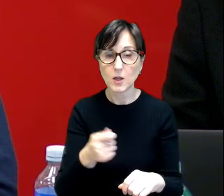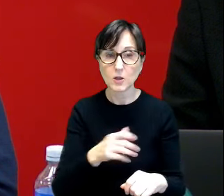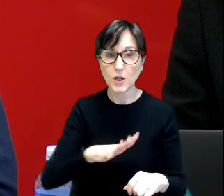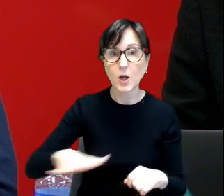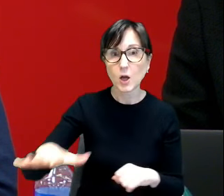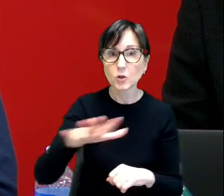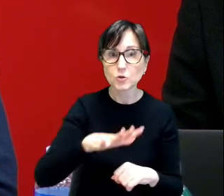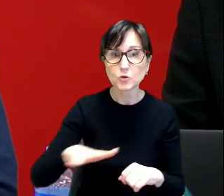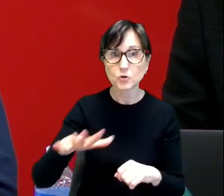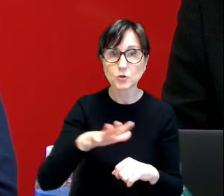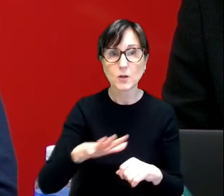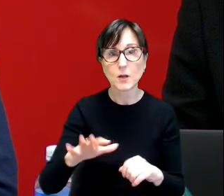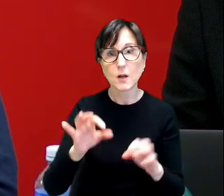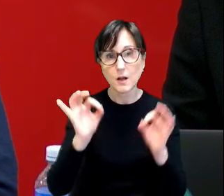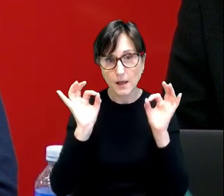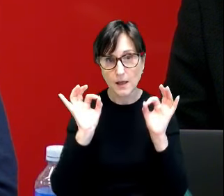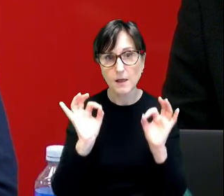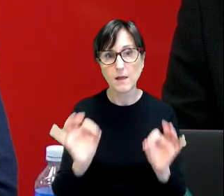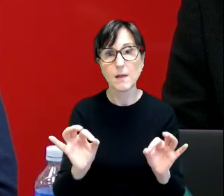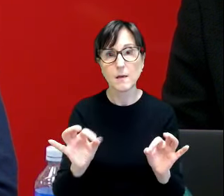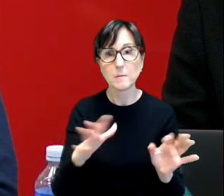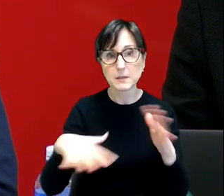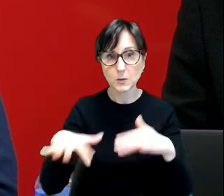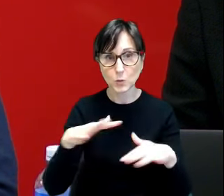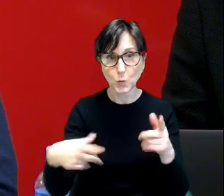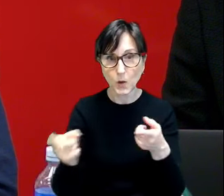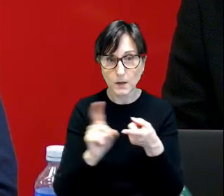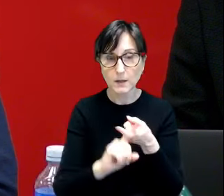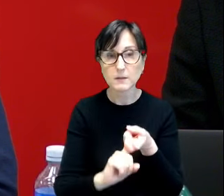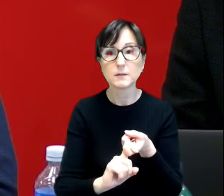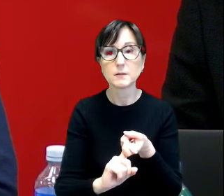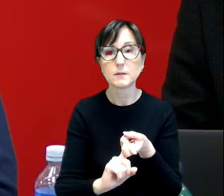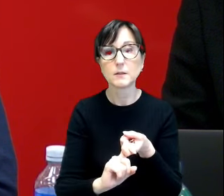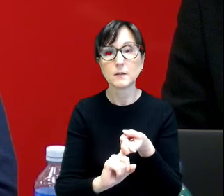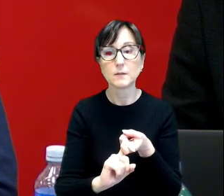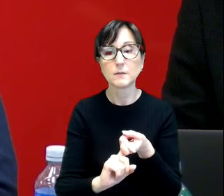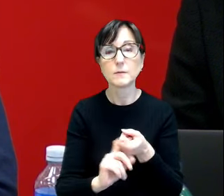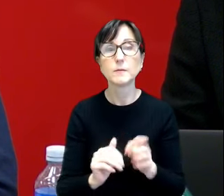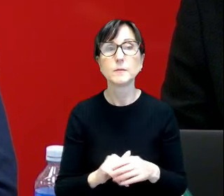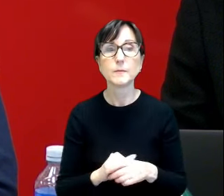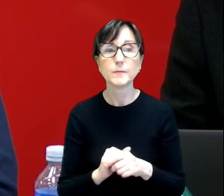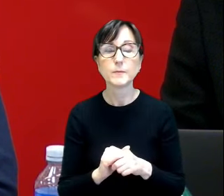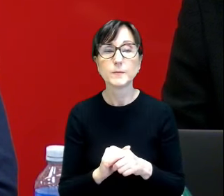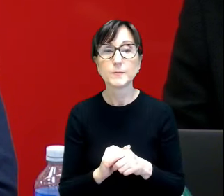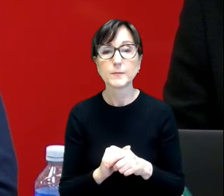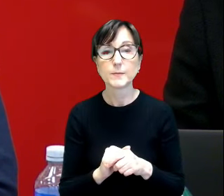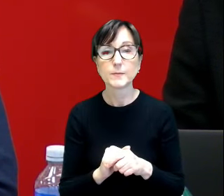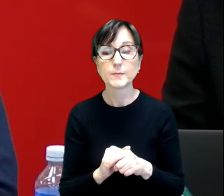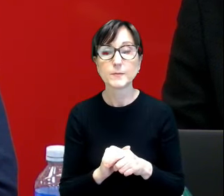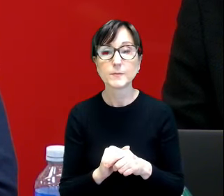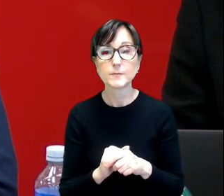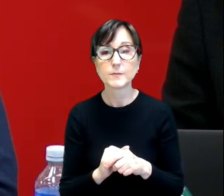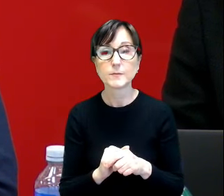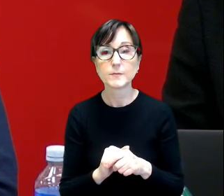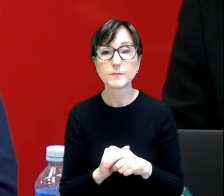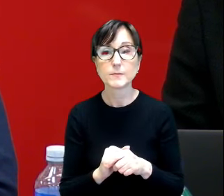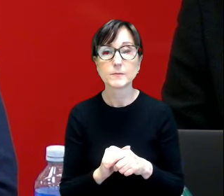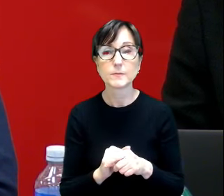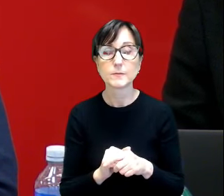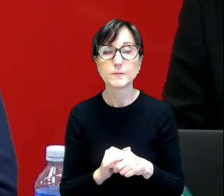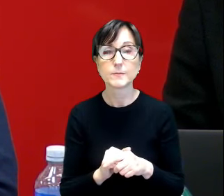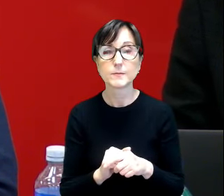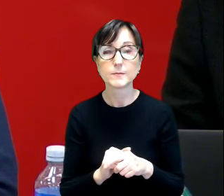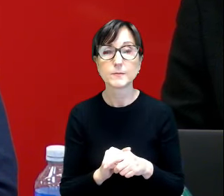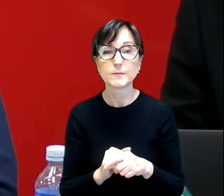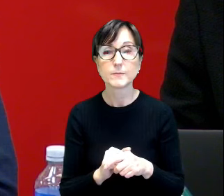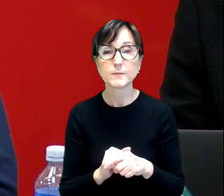praktikoje turint omeny būtent tą sporto rūšį apie kurią kalbam a yra yra galbūt ir